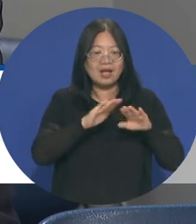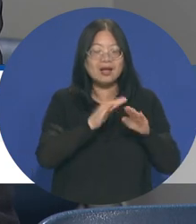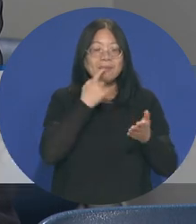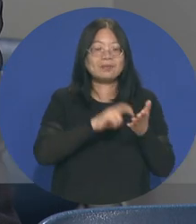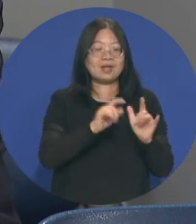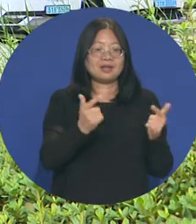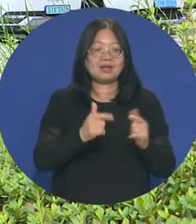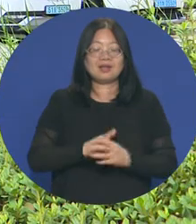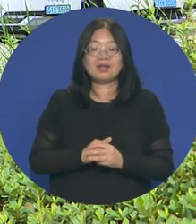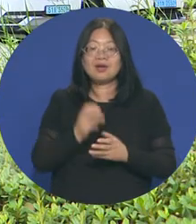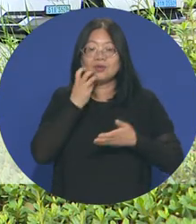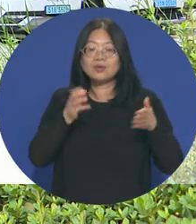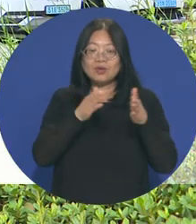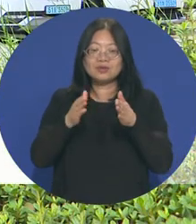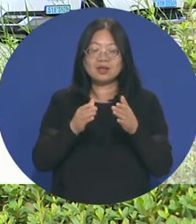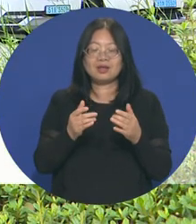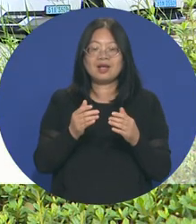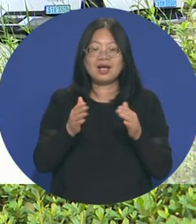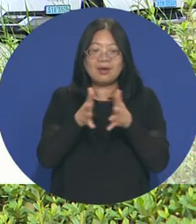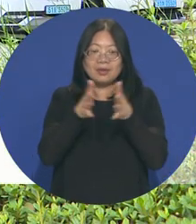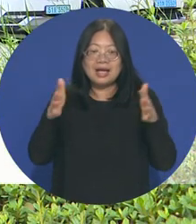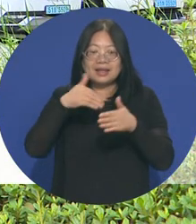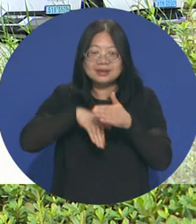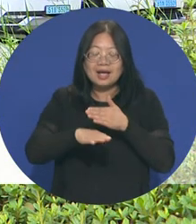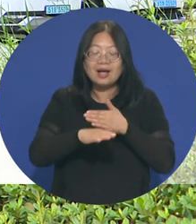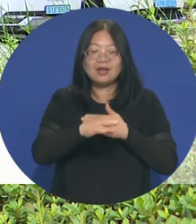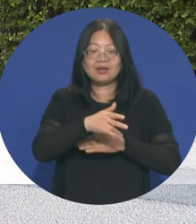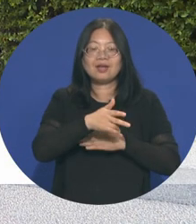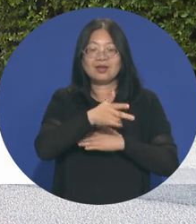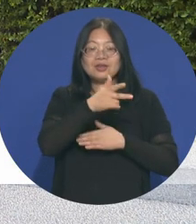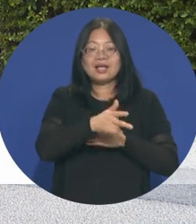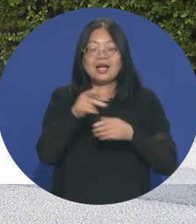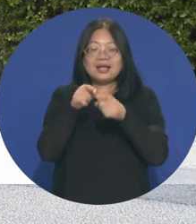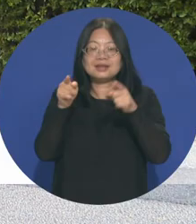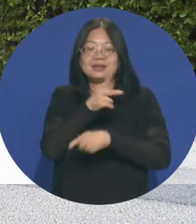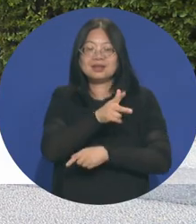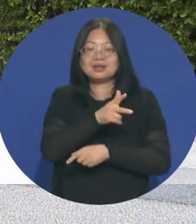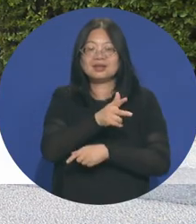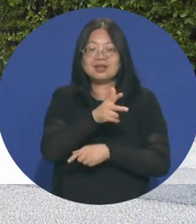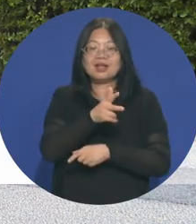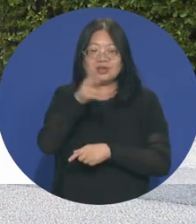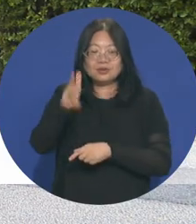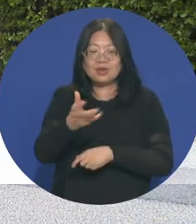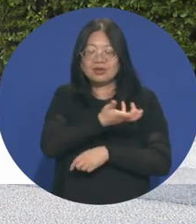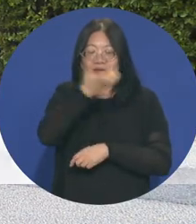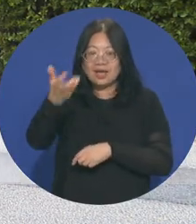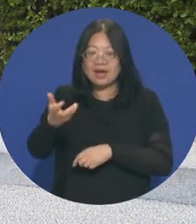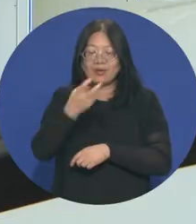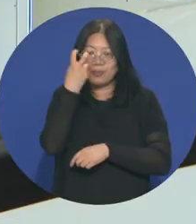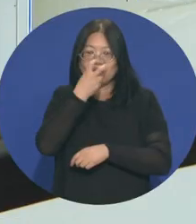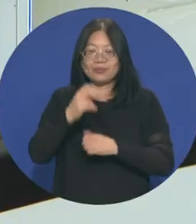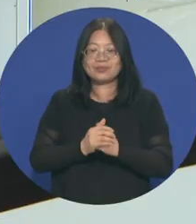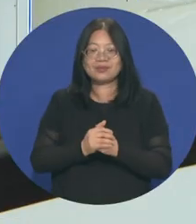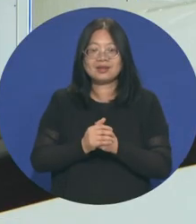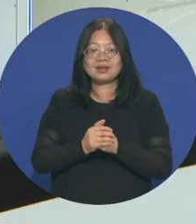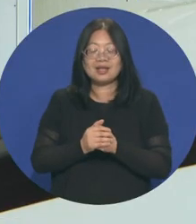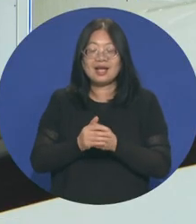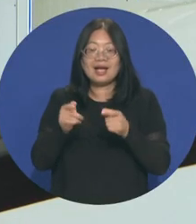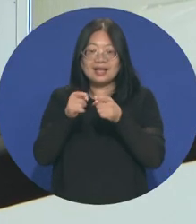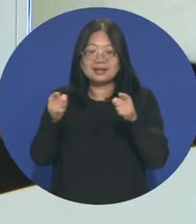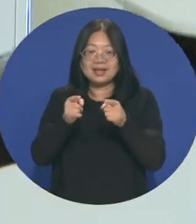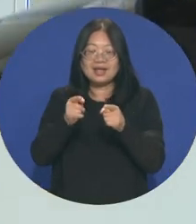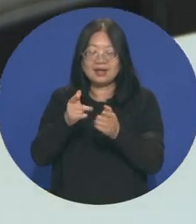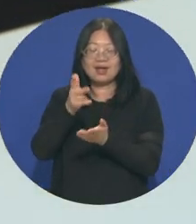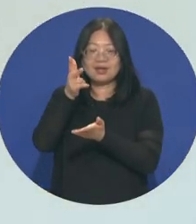대응하기가 쉽지 않죠. 이에 경기도는 공동주택 지하주차장 지상 이전 지원을 위한 검토에도 나섭니다. 우선